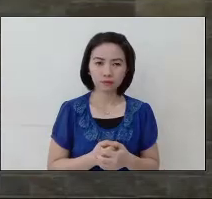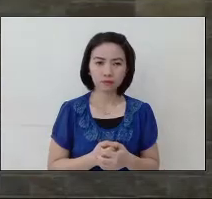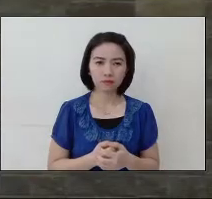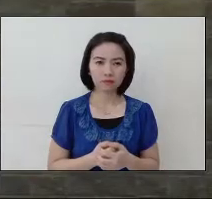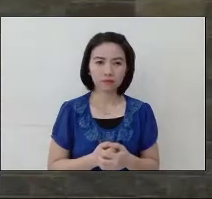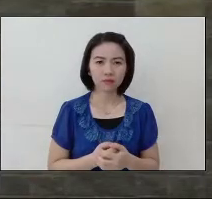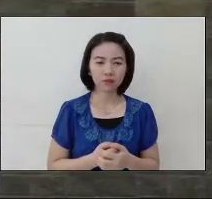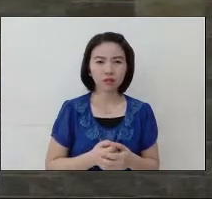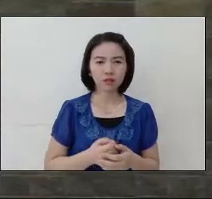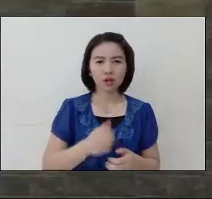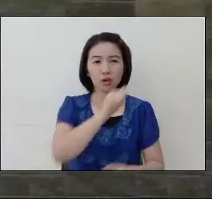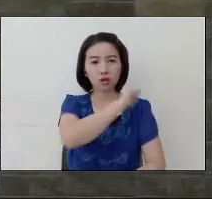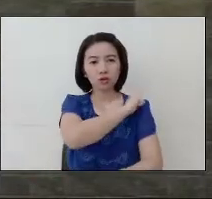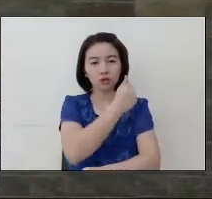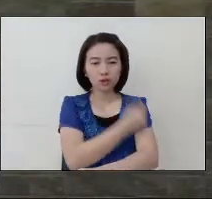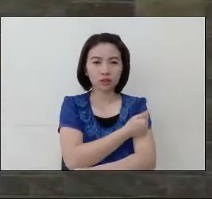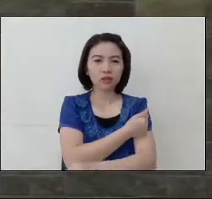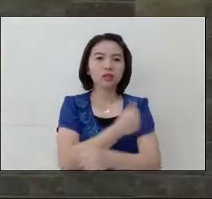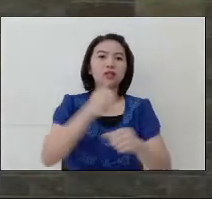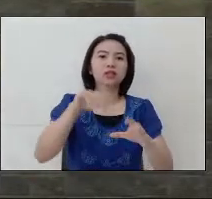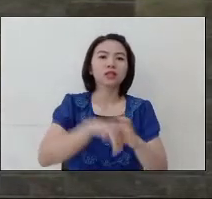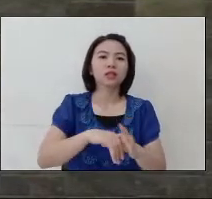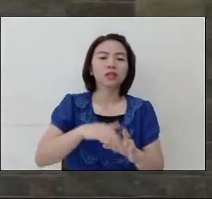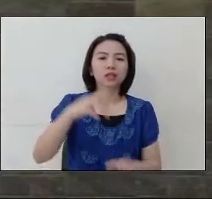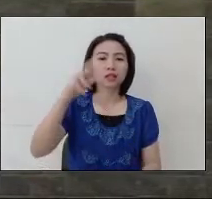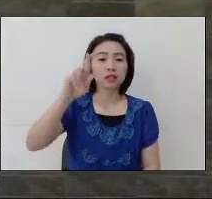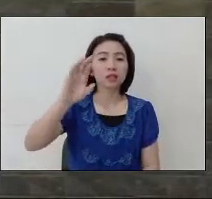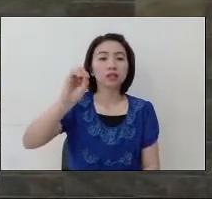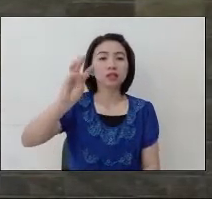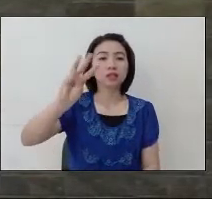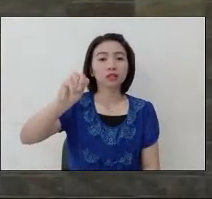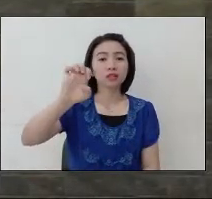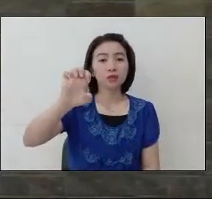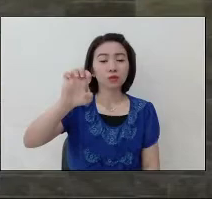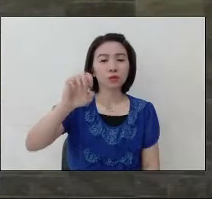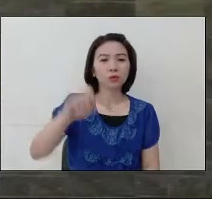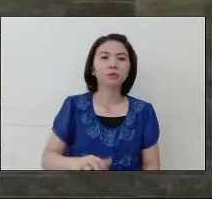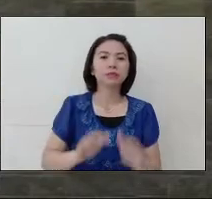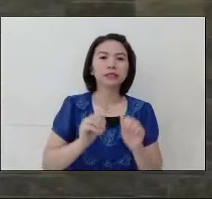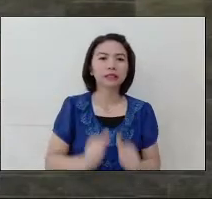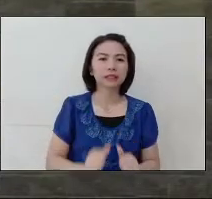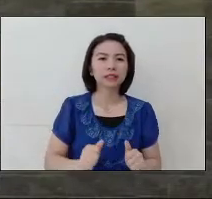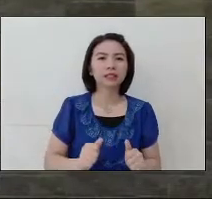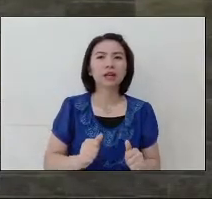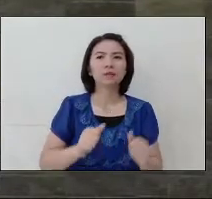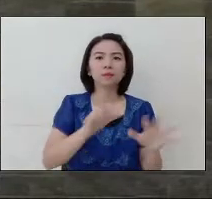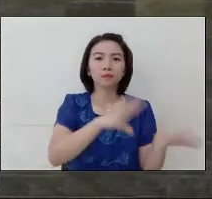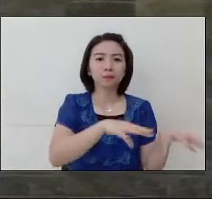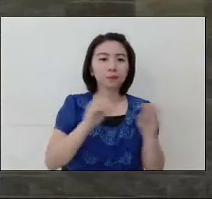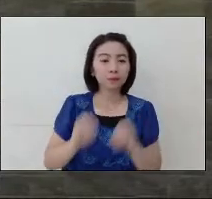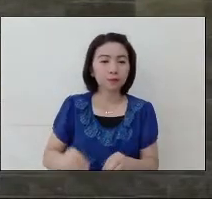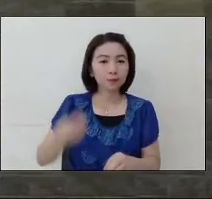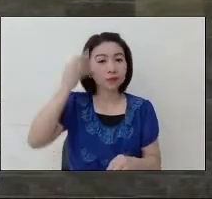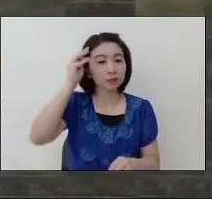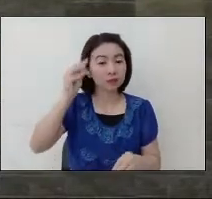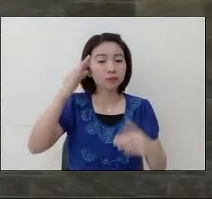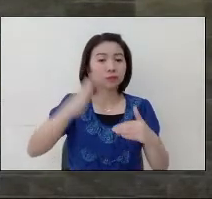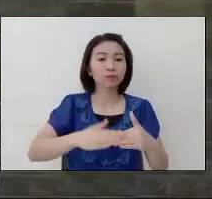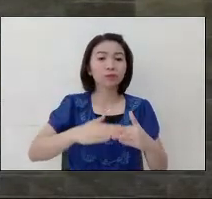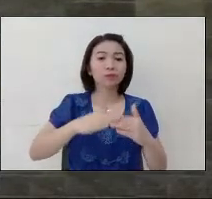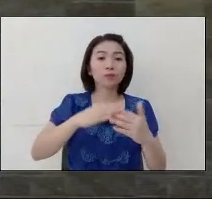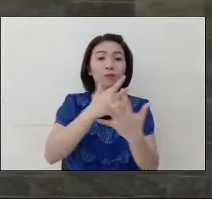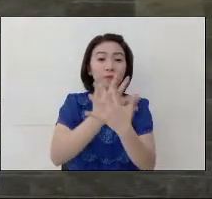ng Rome. Kaya siyang ilock physically, but listen to me now. Hindi siya kayang ilock ng authority ng